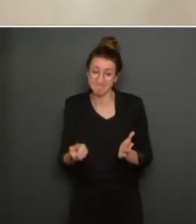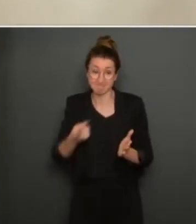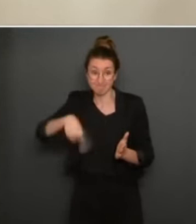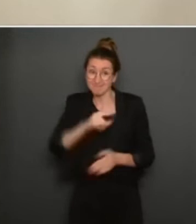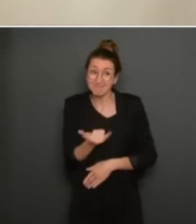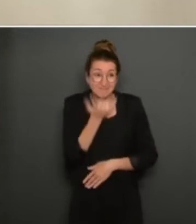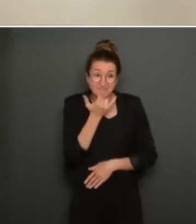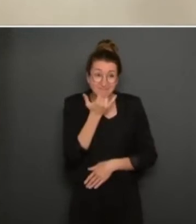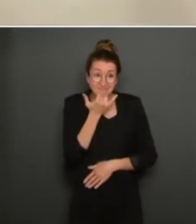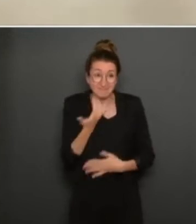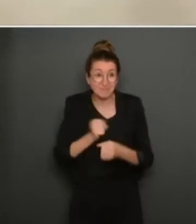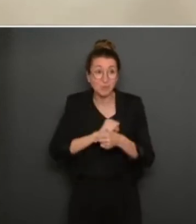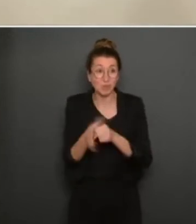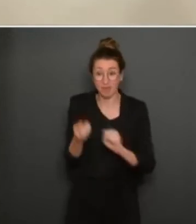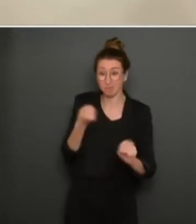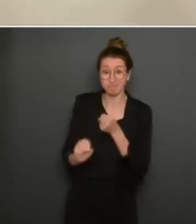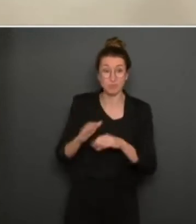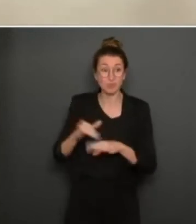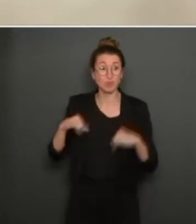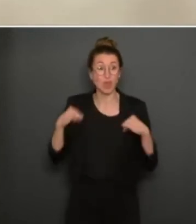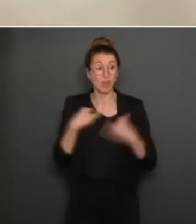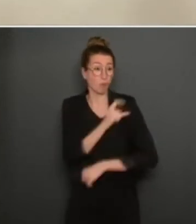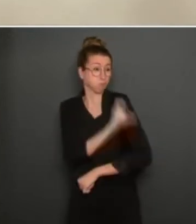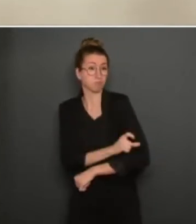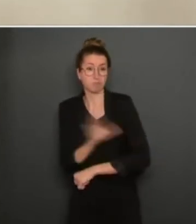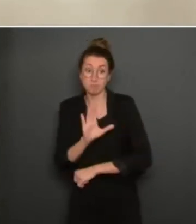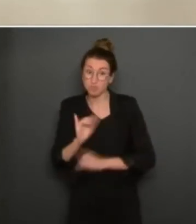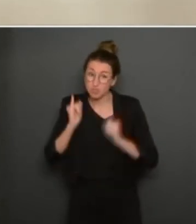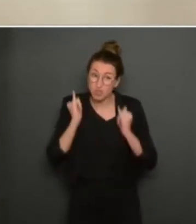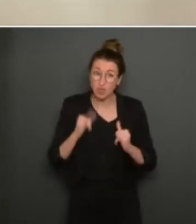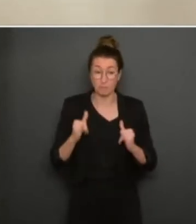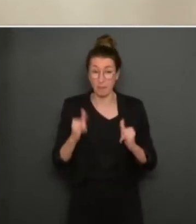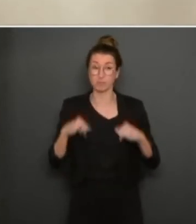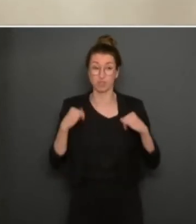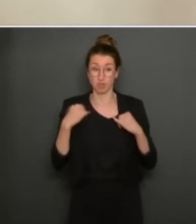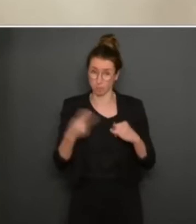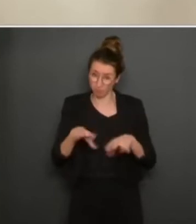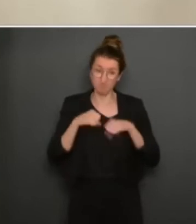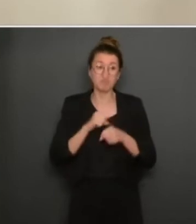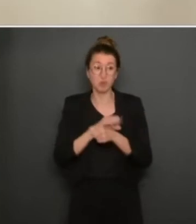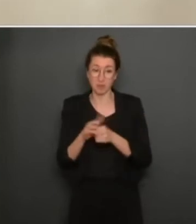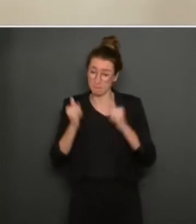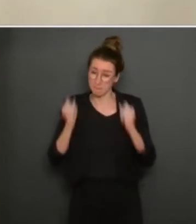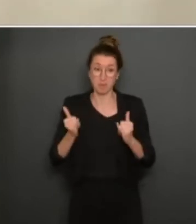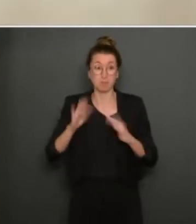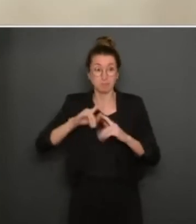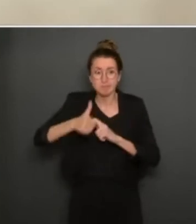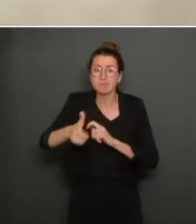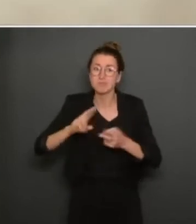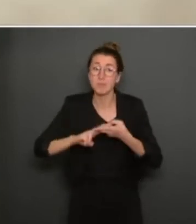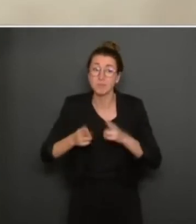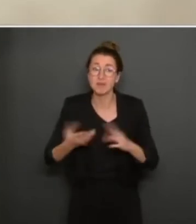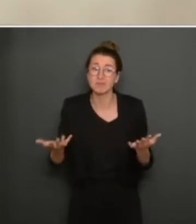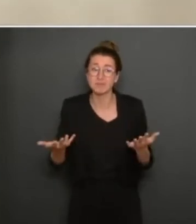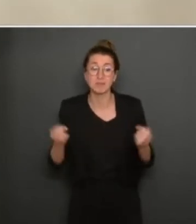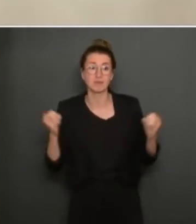Das Virus ist nicht harmlos, auch nicht für junge Erwachsene. Solche Massenereignisse fördern die Ausbreitung des Virus. Wer sich selbst gefährdet, gefährdet auch die Menschen um sich herum.